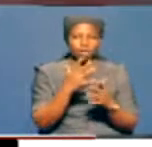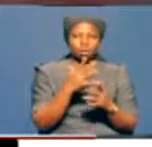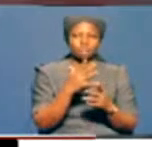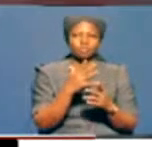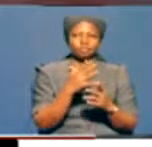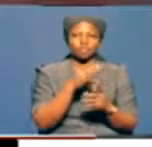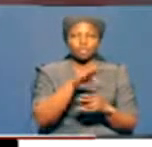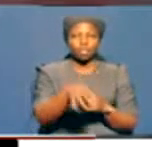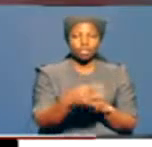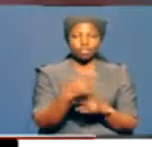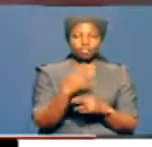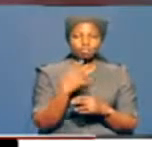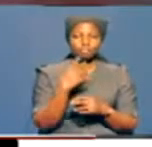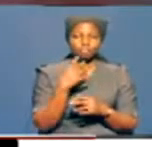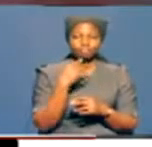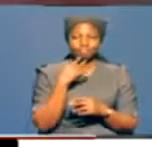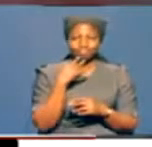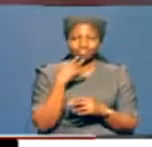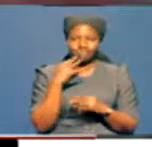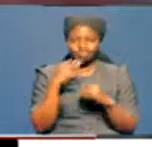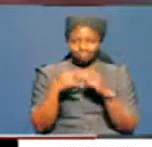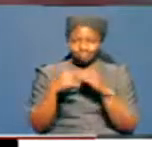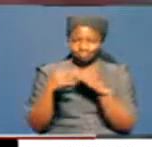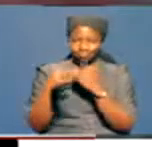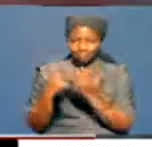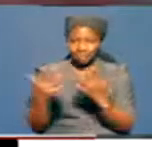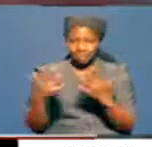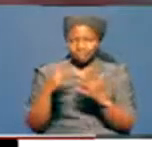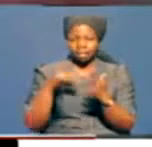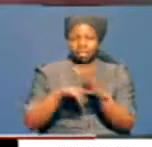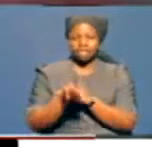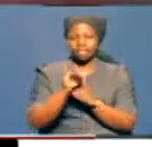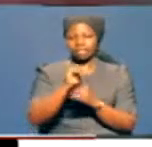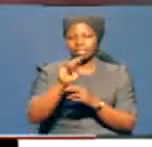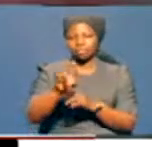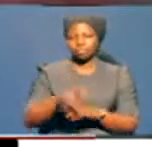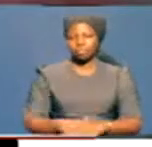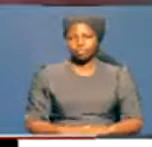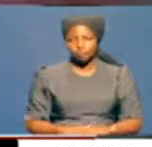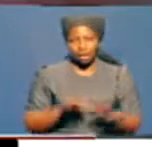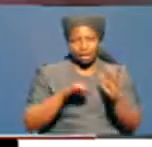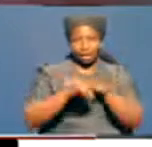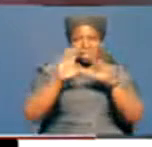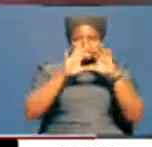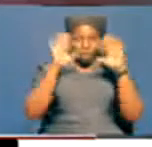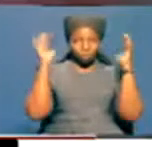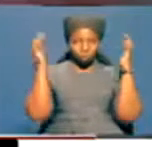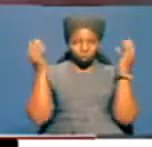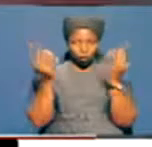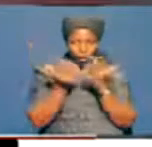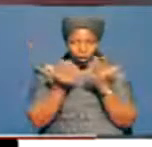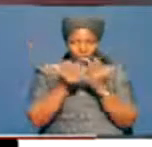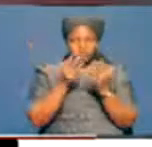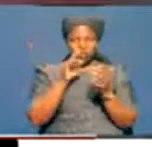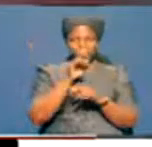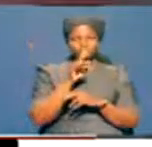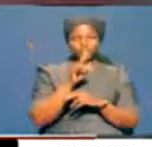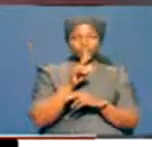wagonjwa mahututi. Na ulimwenguni zaidi ya visa milioni 202 vya maambukizi ya